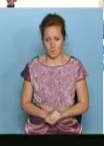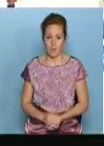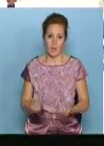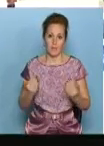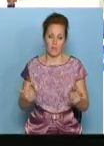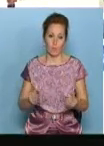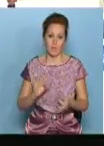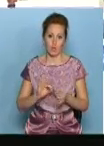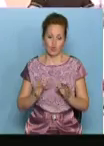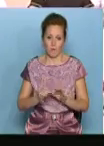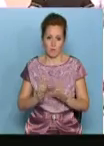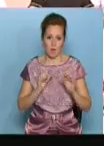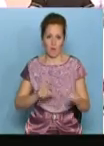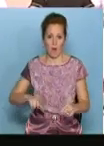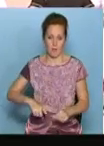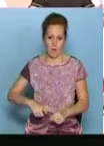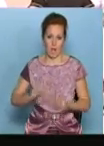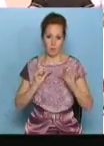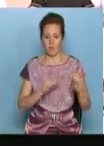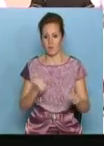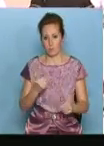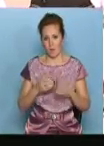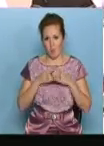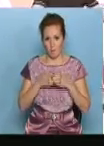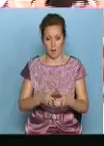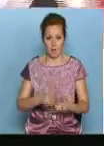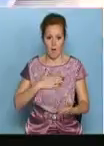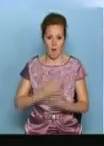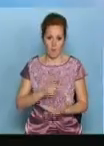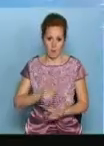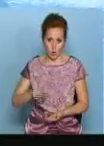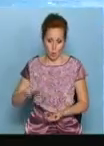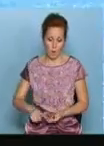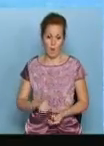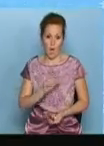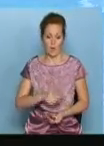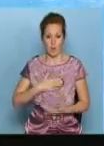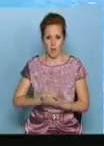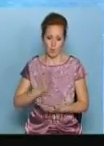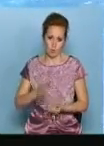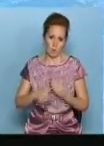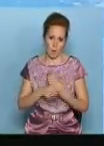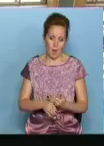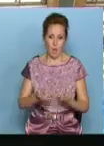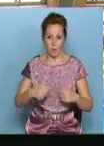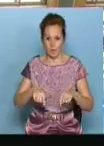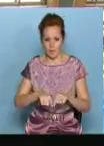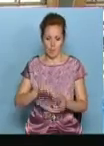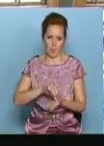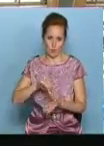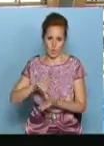Сегодня из Ижевска в Казань отправится первая партия волонтеров. Добровольцы из Удмуртии будут помогать организаторам и участникам Всемирной